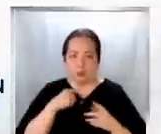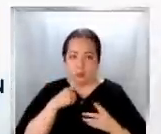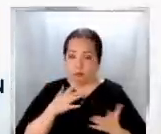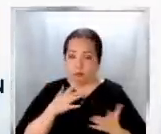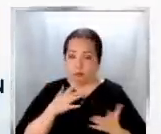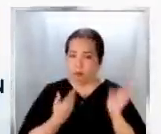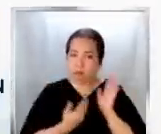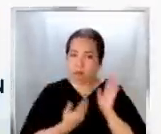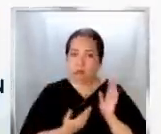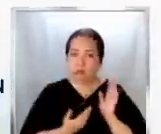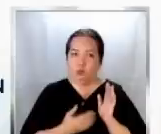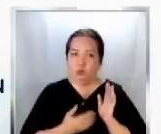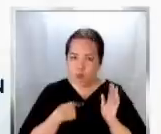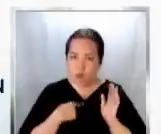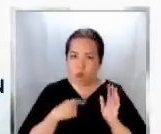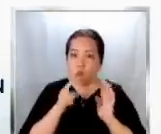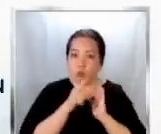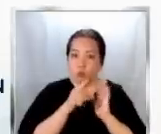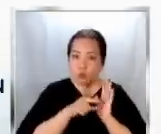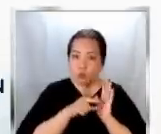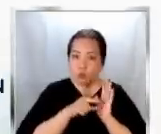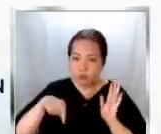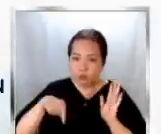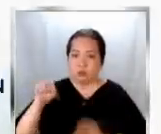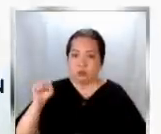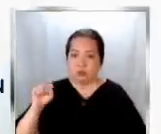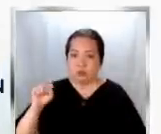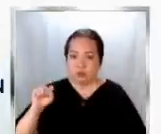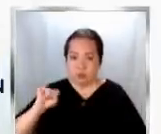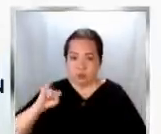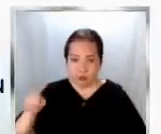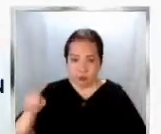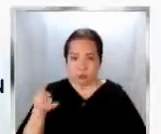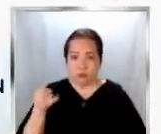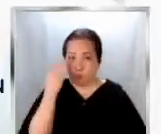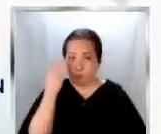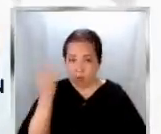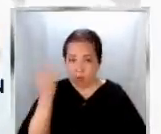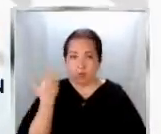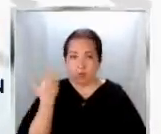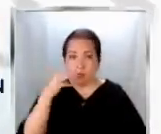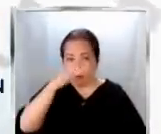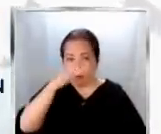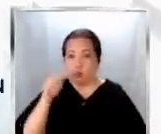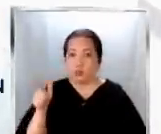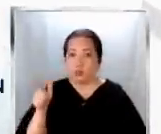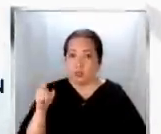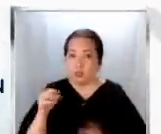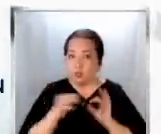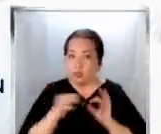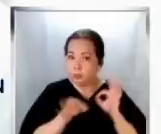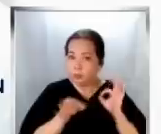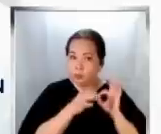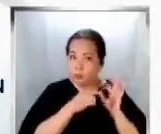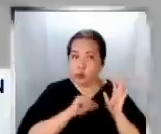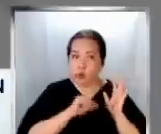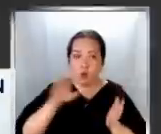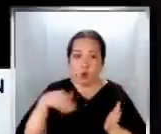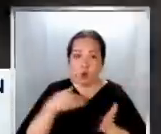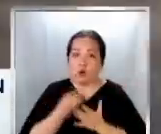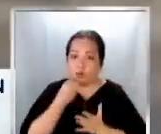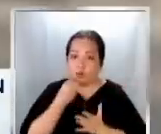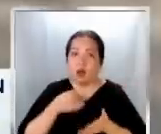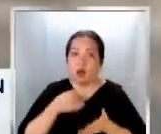ang City Ordinance ng San Jose del Monte na inilabas ito lang March 28, kung saan nakasaad na lahat ng pagkain ay papayagan pero take out